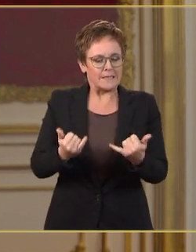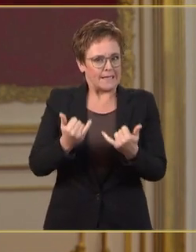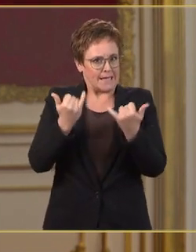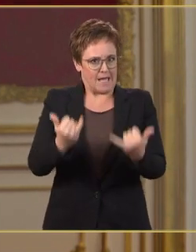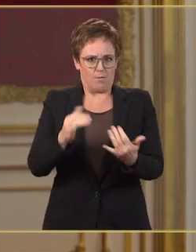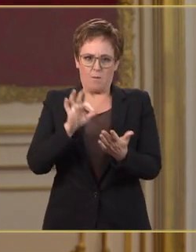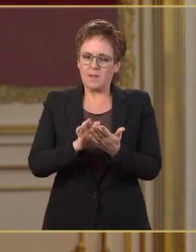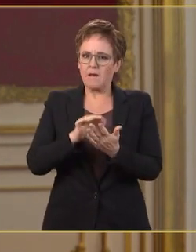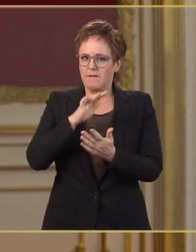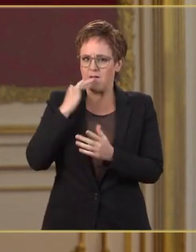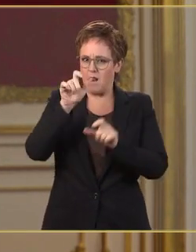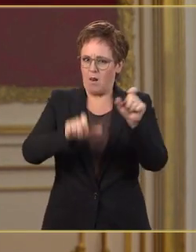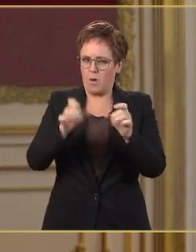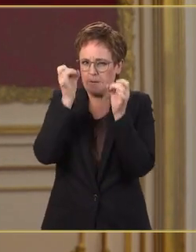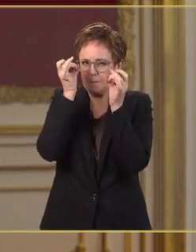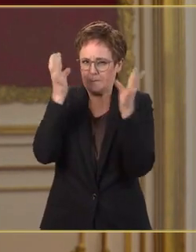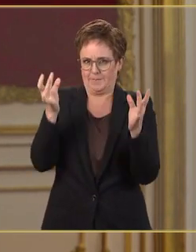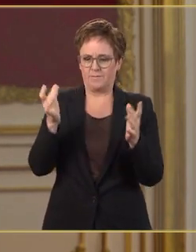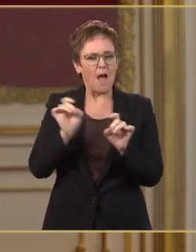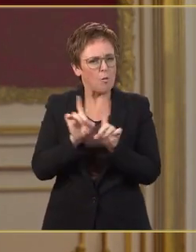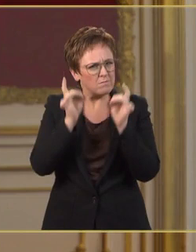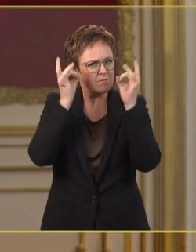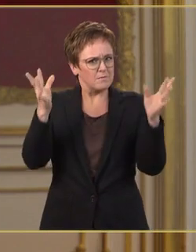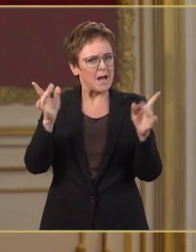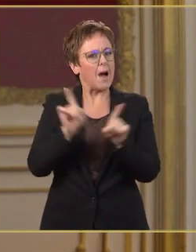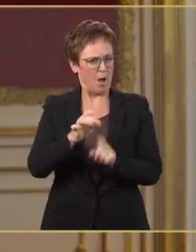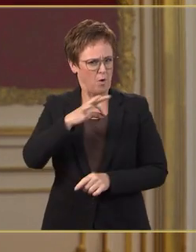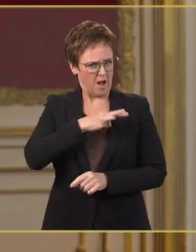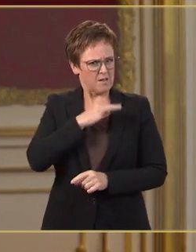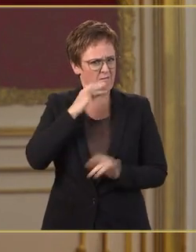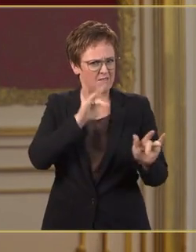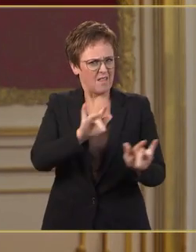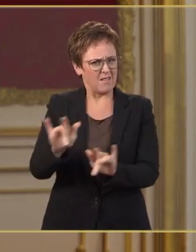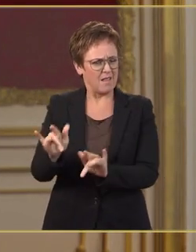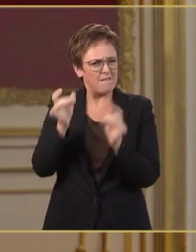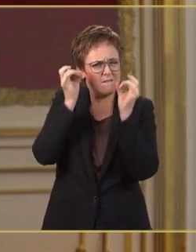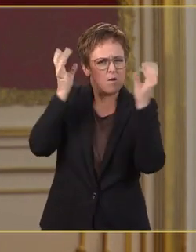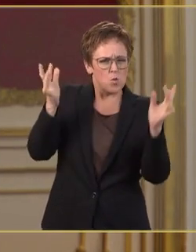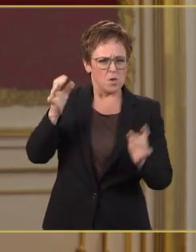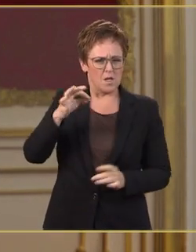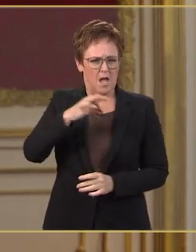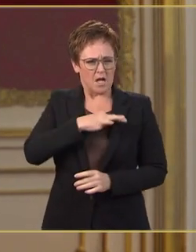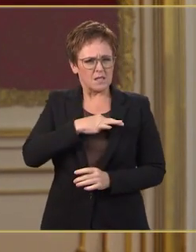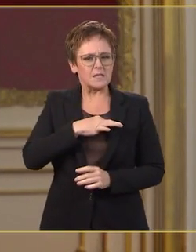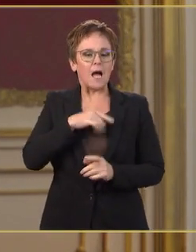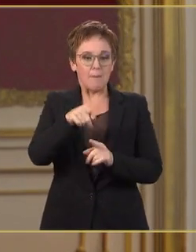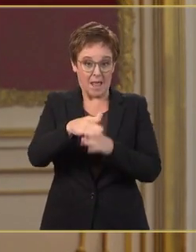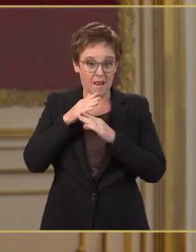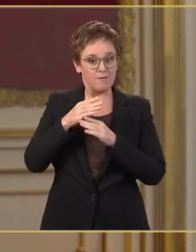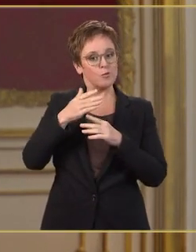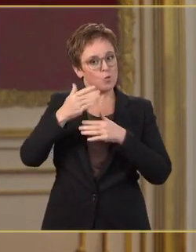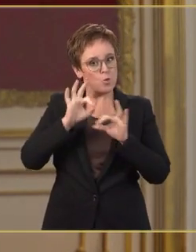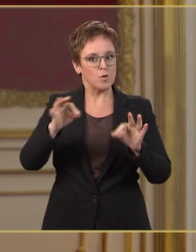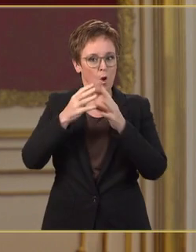gerade viel wut entsteht wut und auch angst wut und angst sind schlechte ratgeber